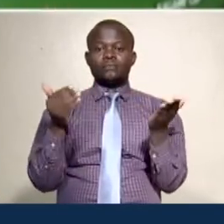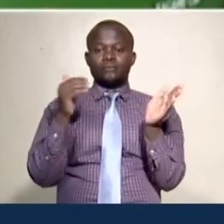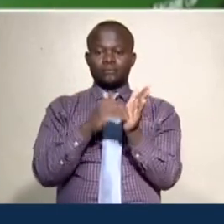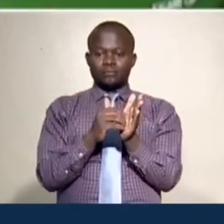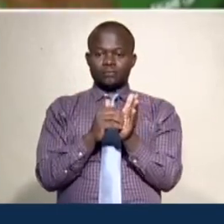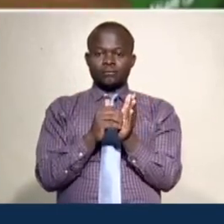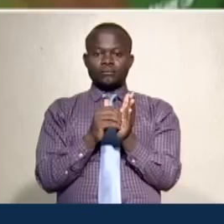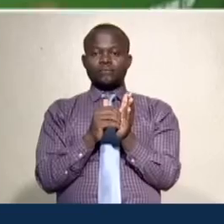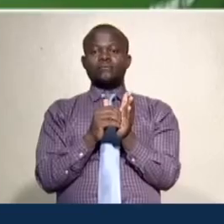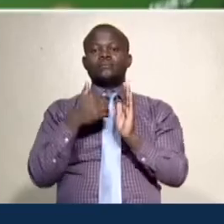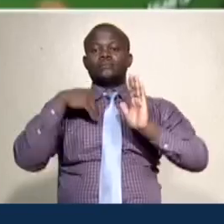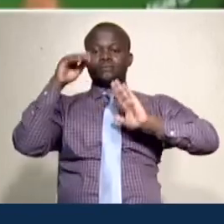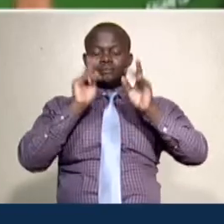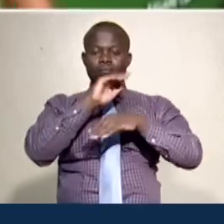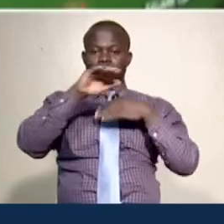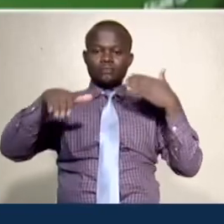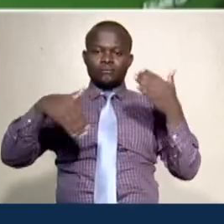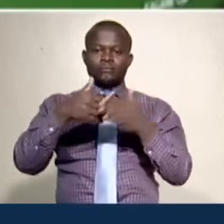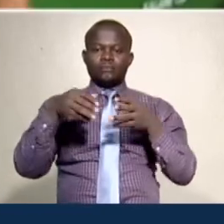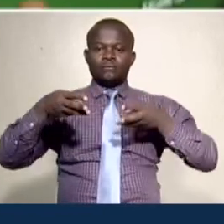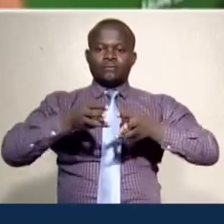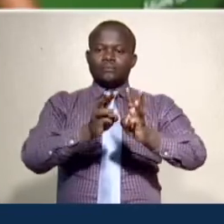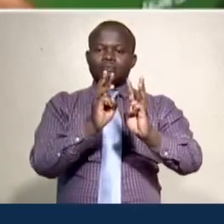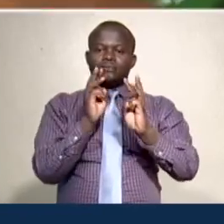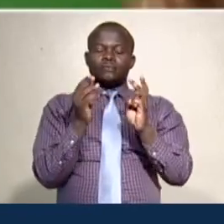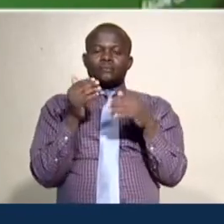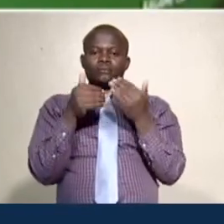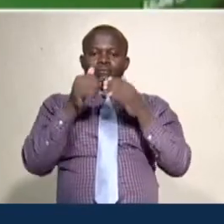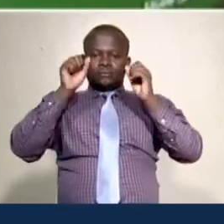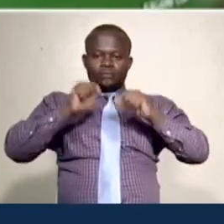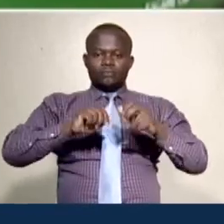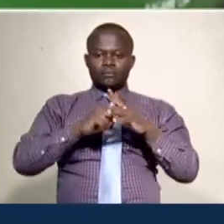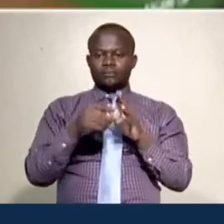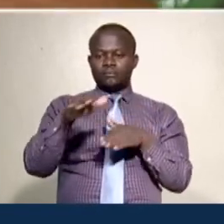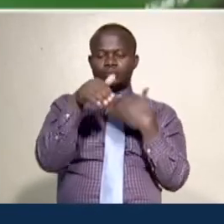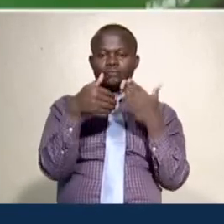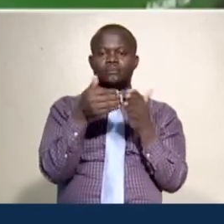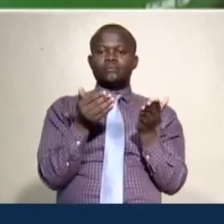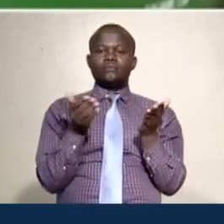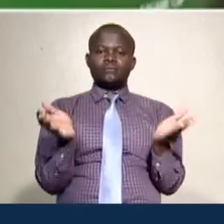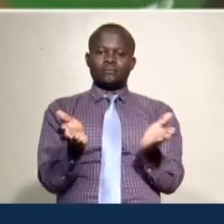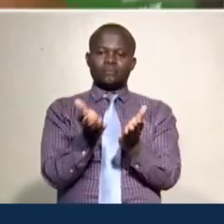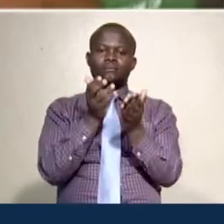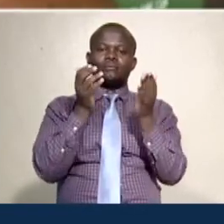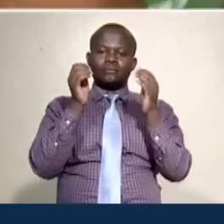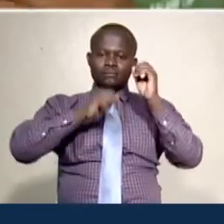kandi bizwamo uruhare n'abaturage, ku buryo dushobora no guheraho iyo spirit yo kurushanwa,